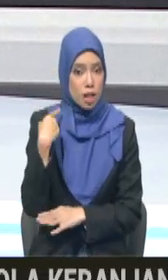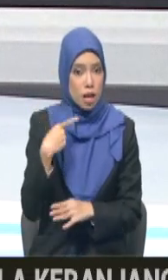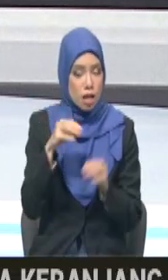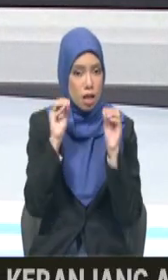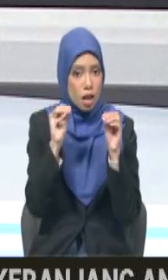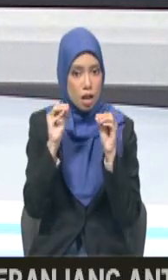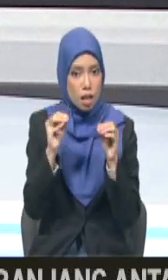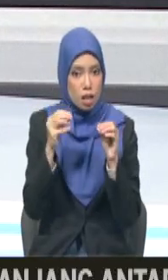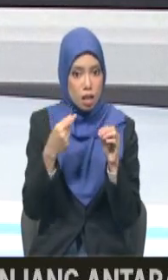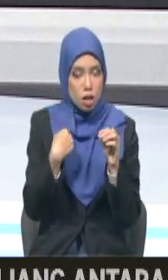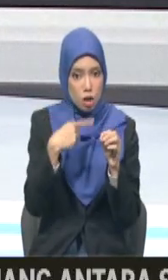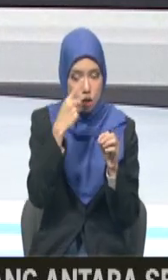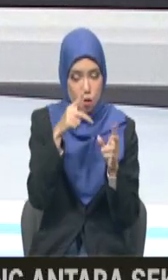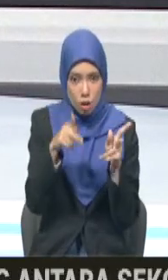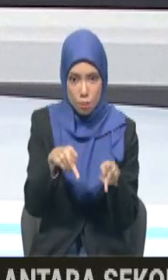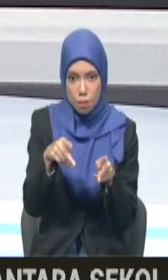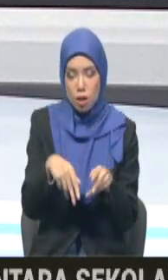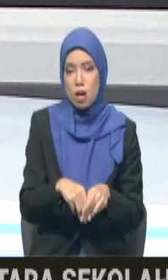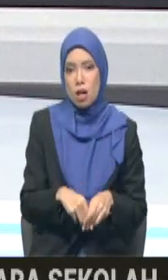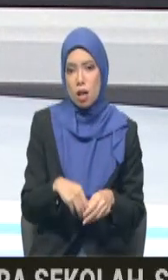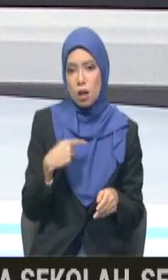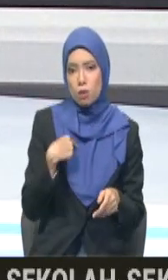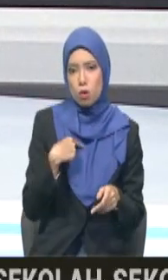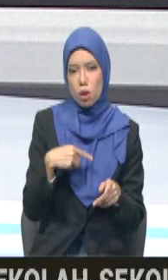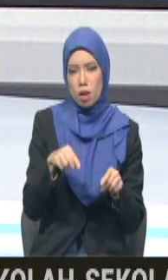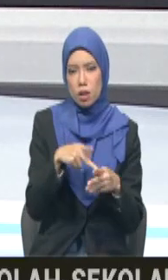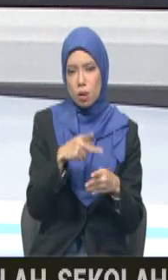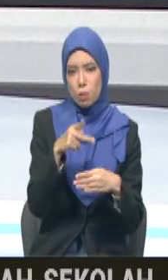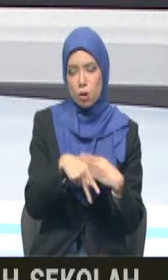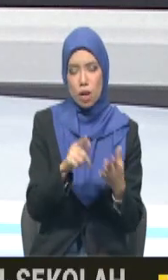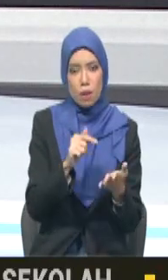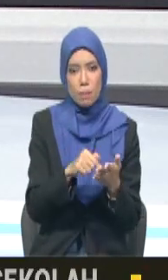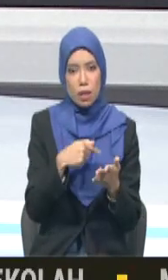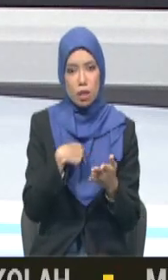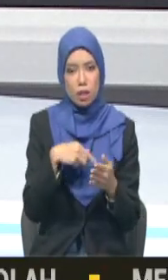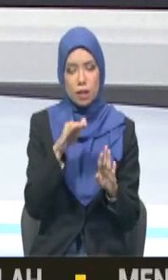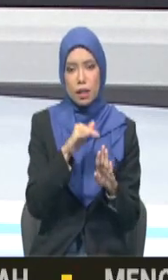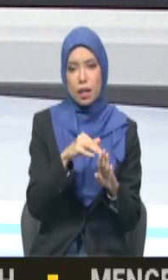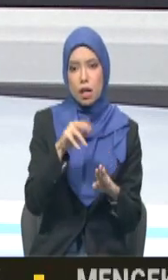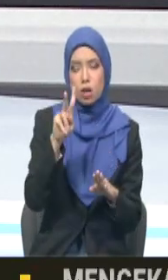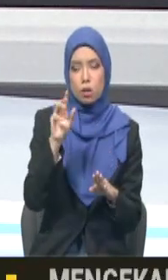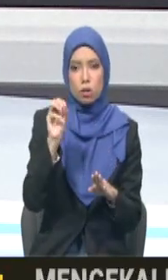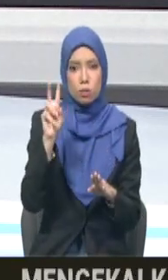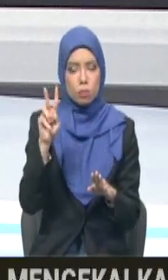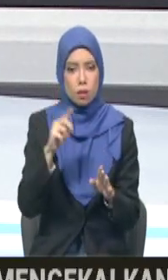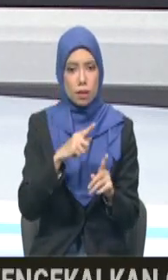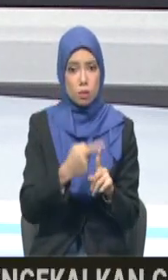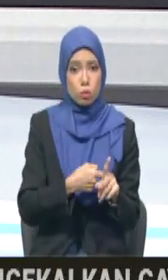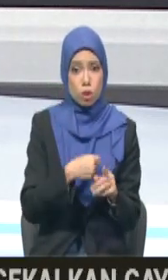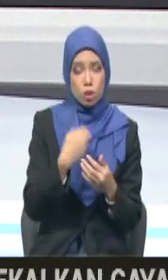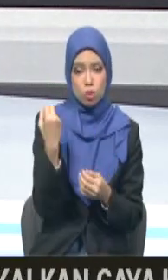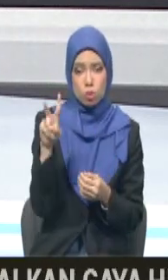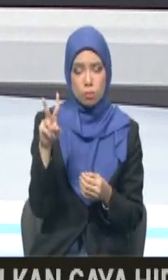mengerjakan ibadah umrah pada bulan disember 2023 taklimat berlangsung di Jami Asri Hasan bkiah